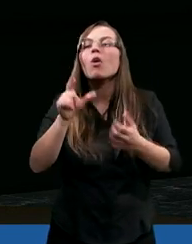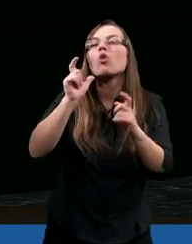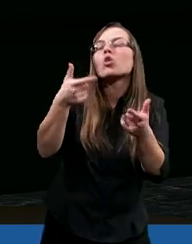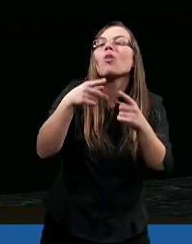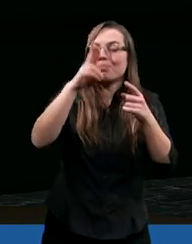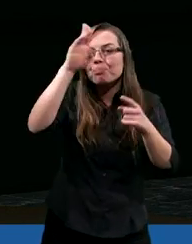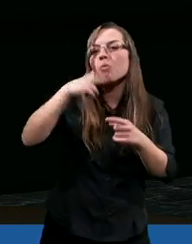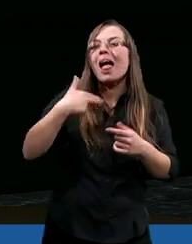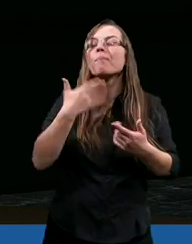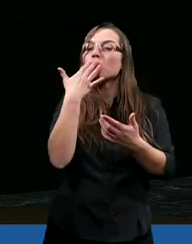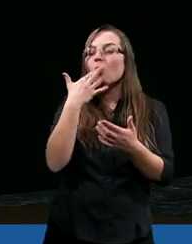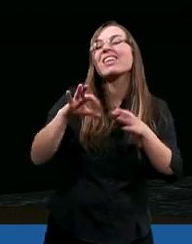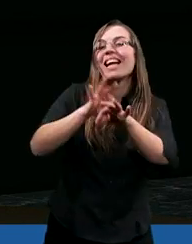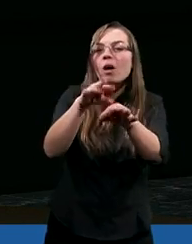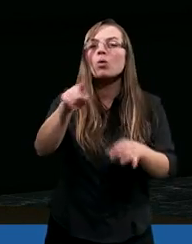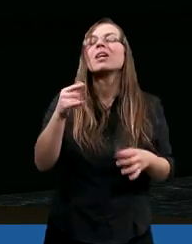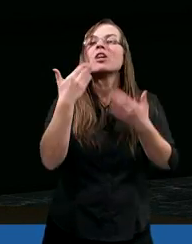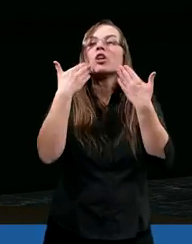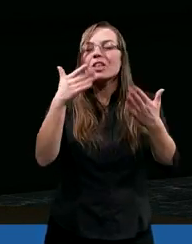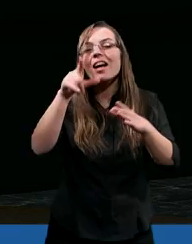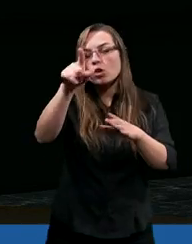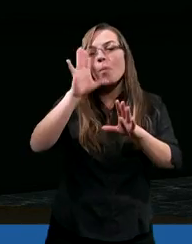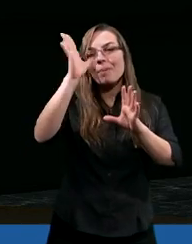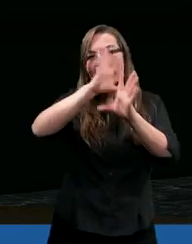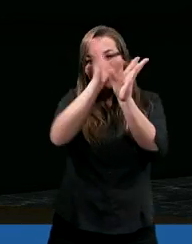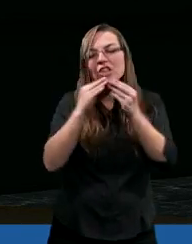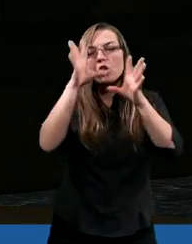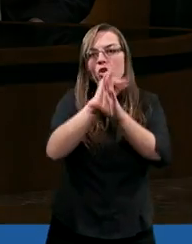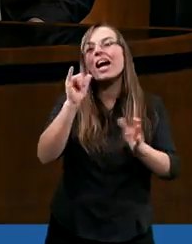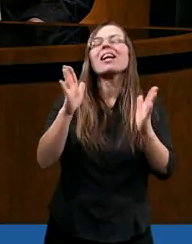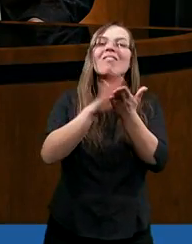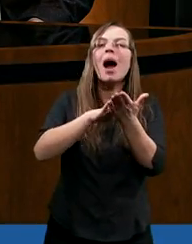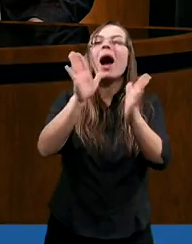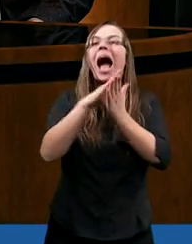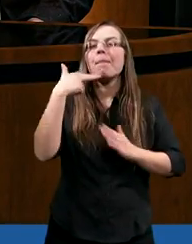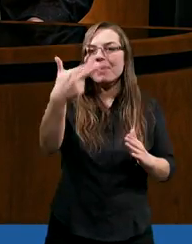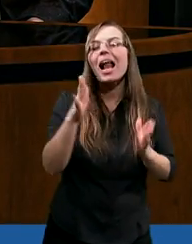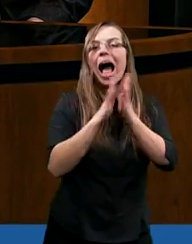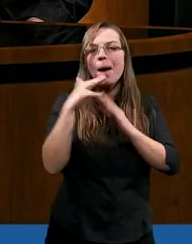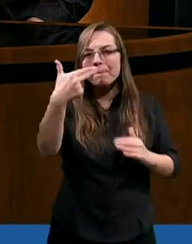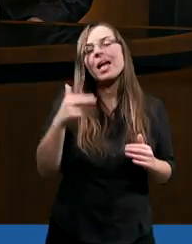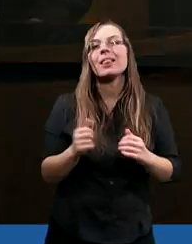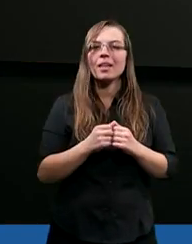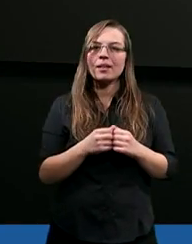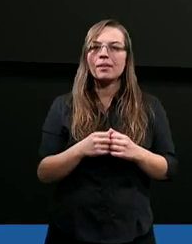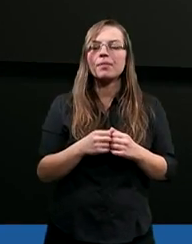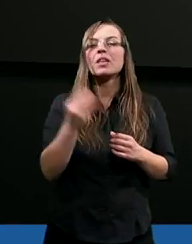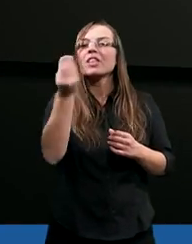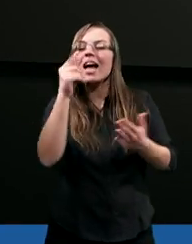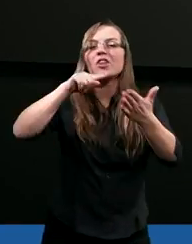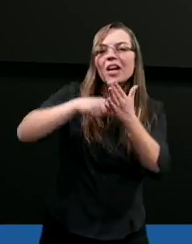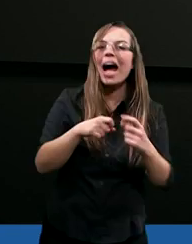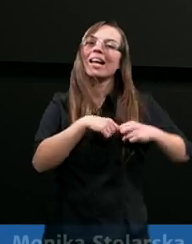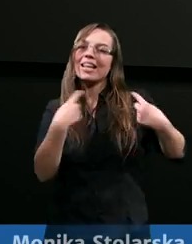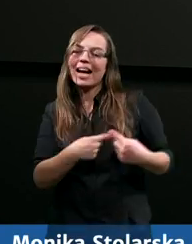do nas kierujesz w Słowie Twoim. Niech Tobie będzie za wszystko. Cześć i chwała. Amen. Amen. Jeszcze